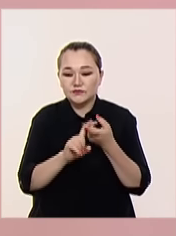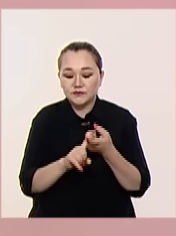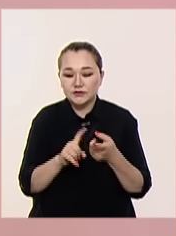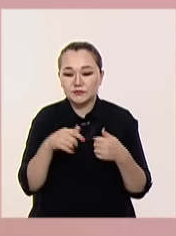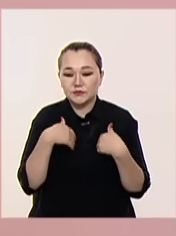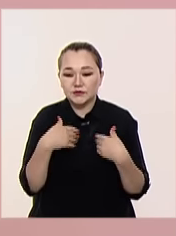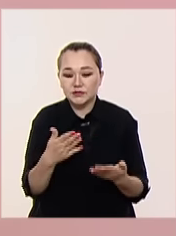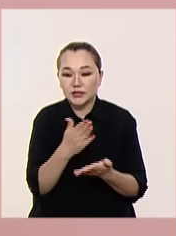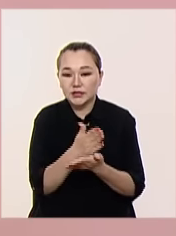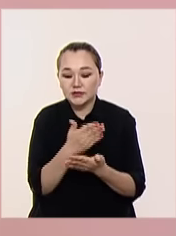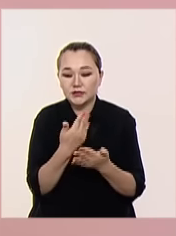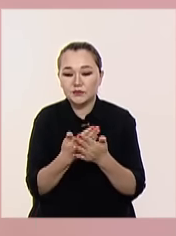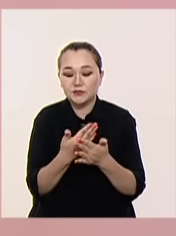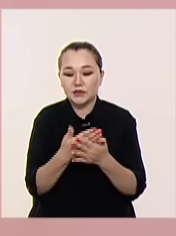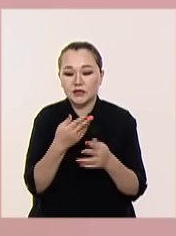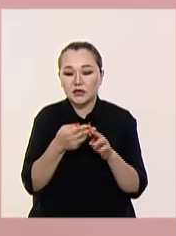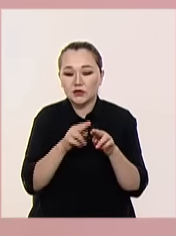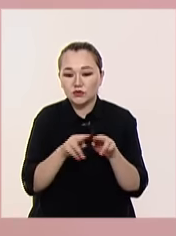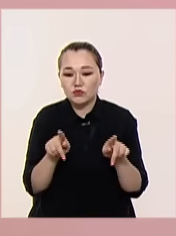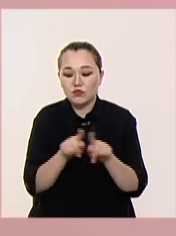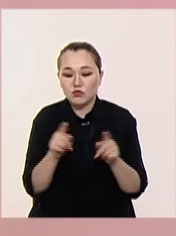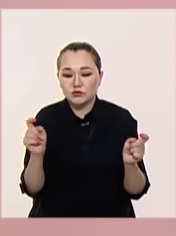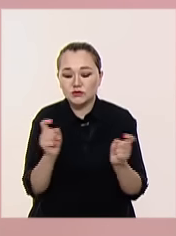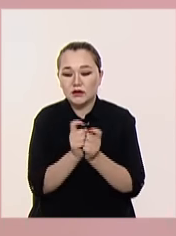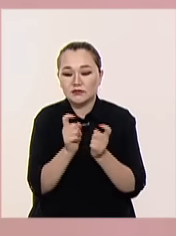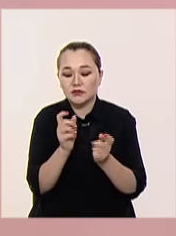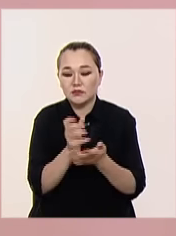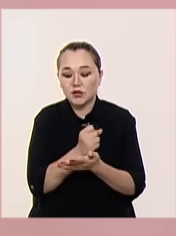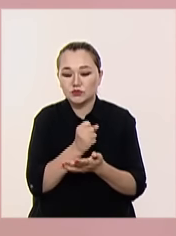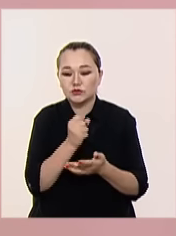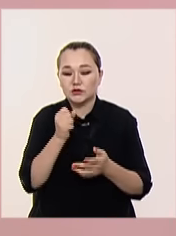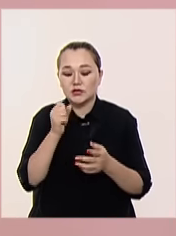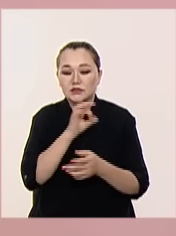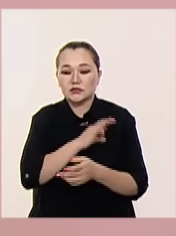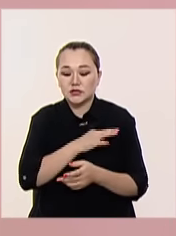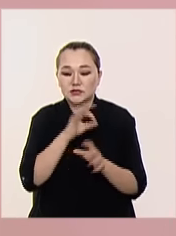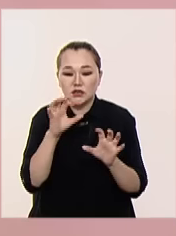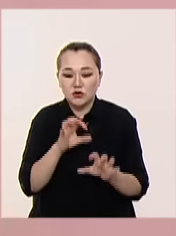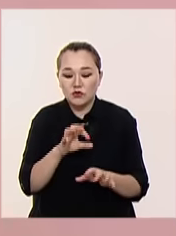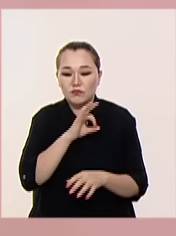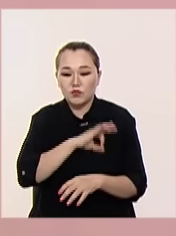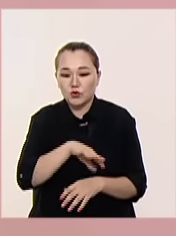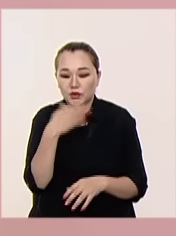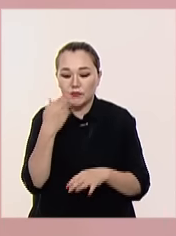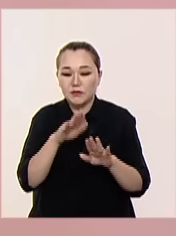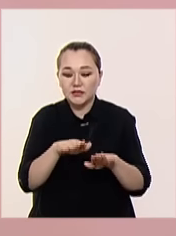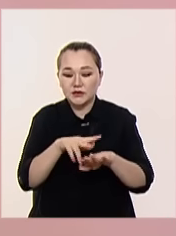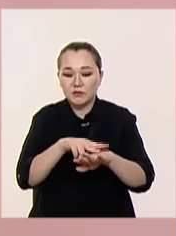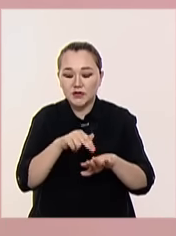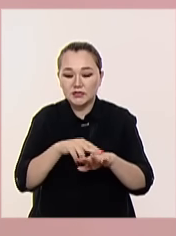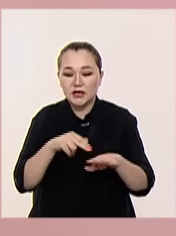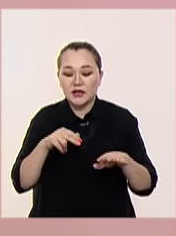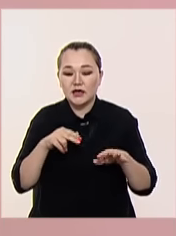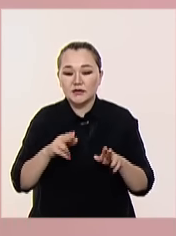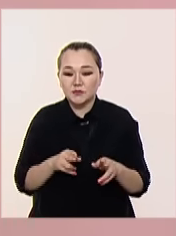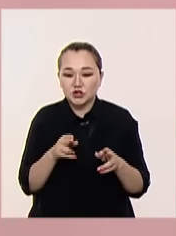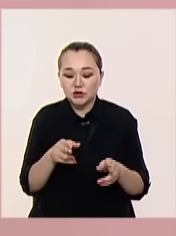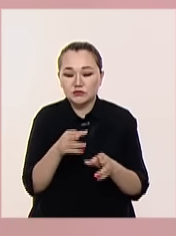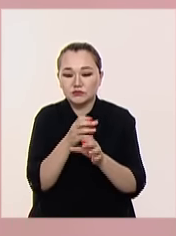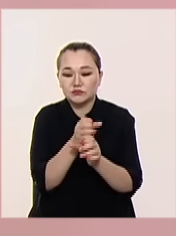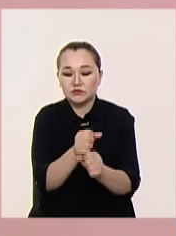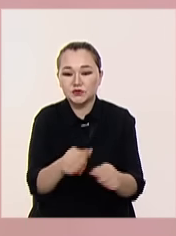усулган. Ал маселенин кошумчама дау тууна колдонуштагы заңдын тийимсиздиги менен жергиликтүү полиция кызматкерлеринин кылмыштык ишти